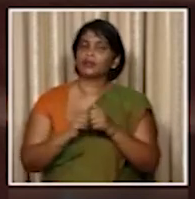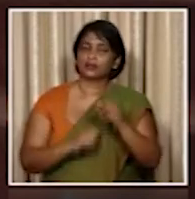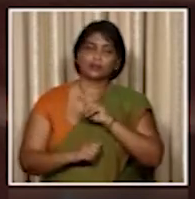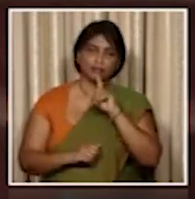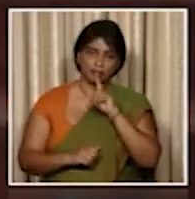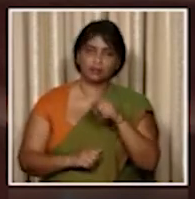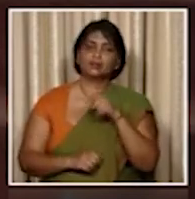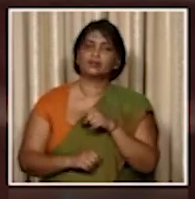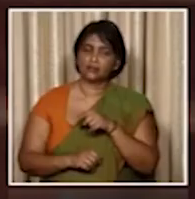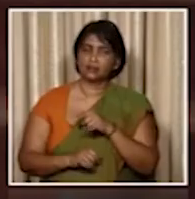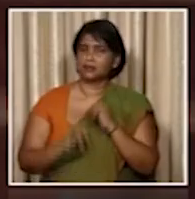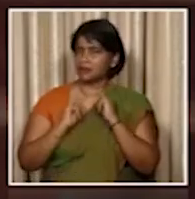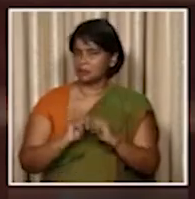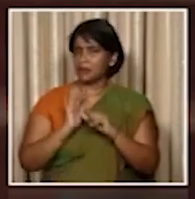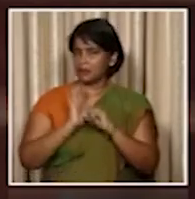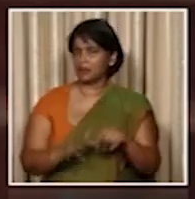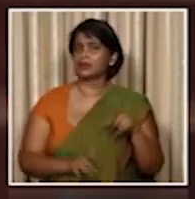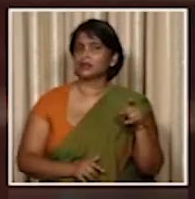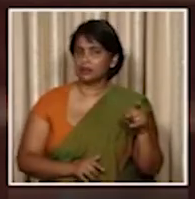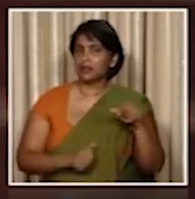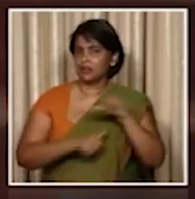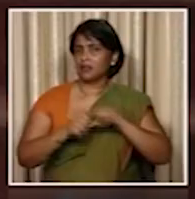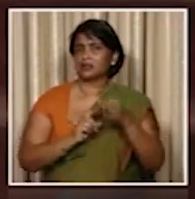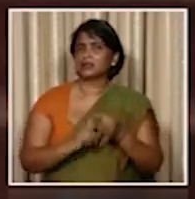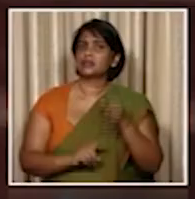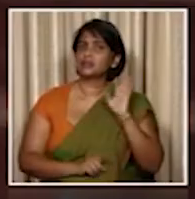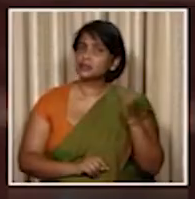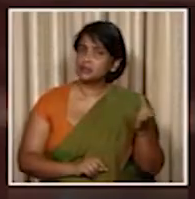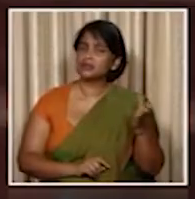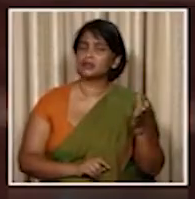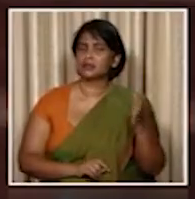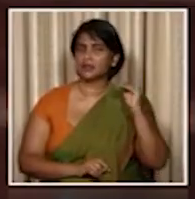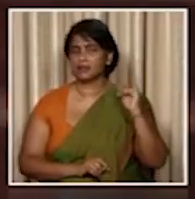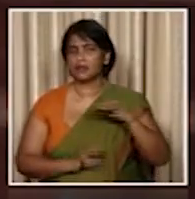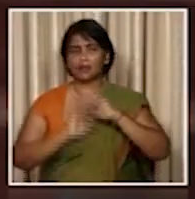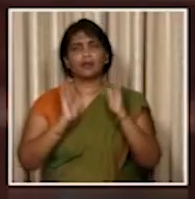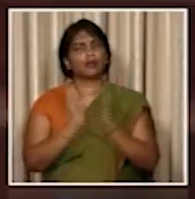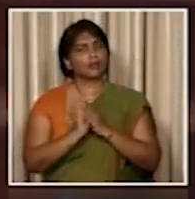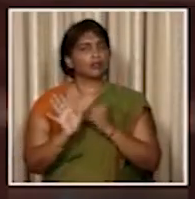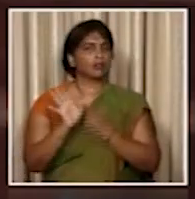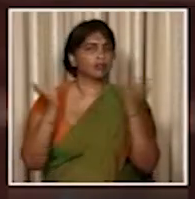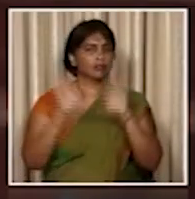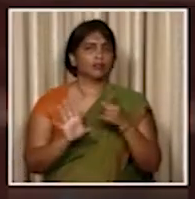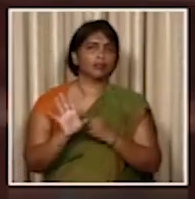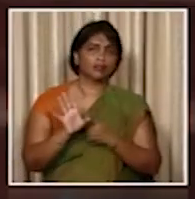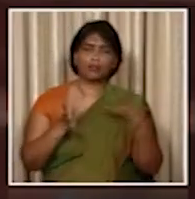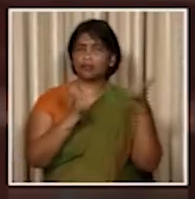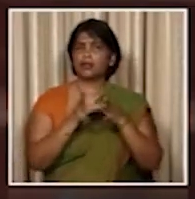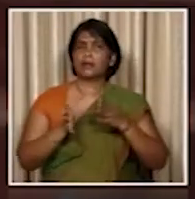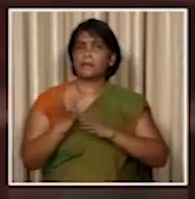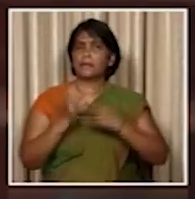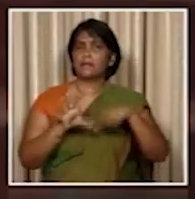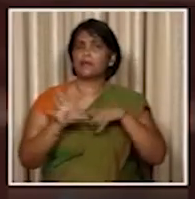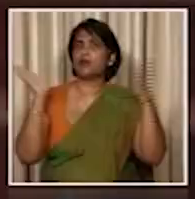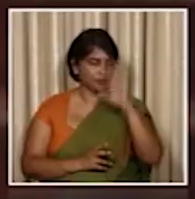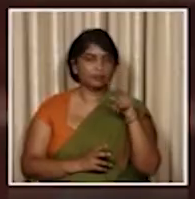කරනවා. මොකද මේක ඉතාමත්ම අපහාසයක්. ඒ ආයතනයේ සභාපතිවරයාට වැරදි. මේ සියලු දෙනාට යොවුන් සේනාංකේදී තරුණයෝ අපි අරගෙන මැයි දිනයකට එනවා කියලා. කොයි